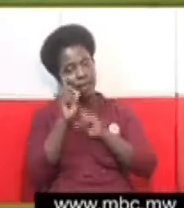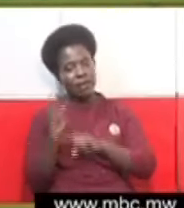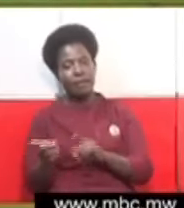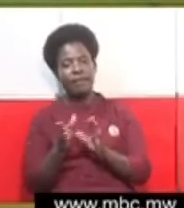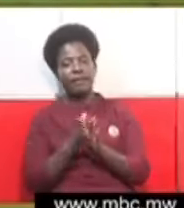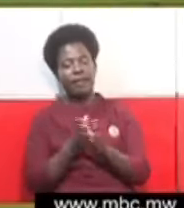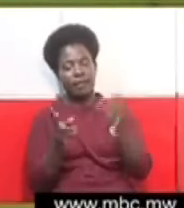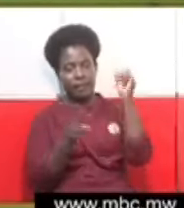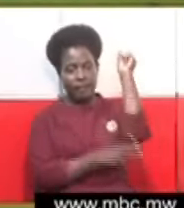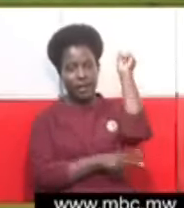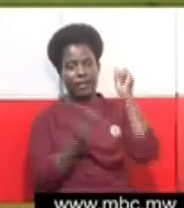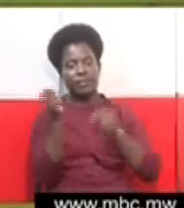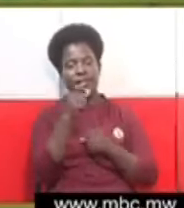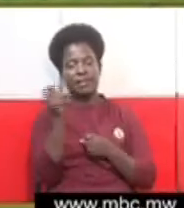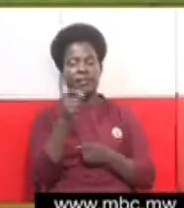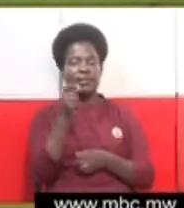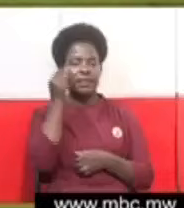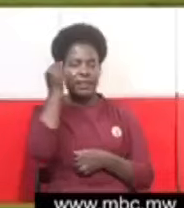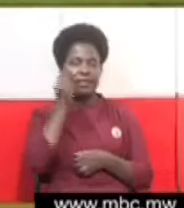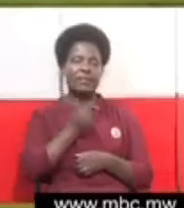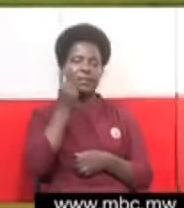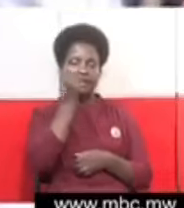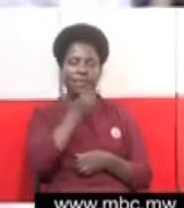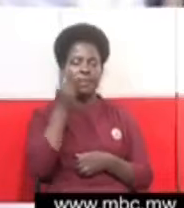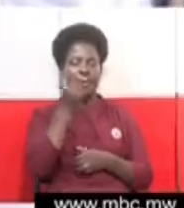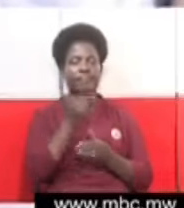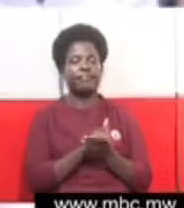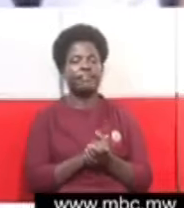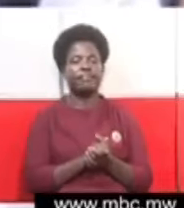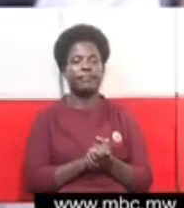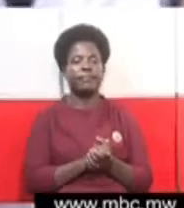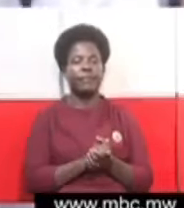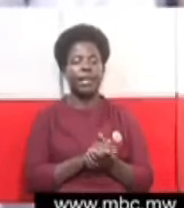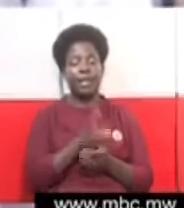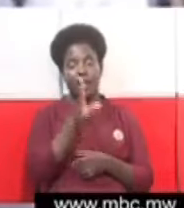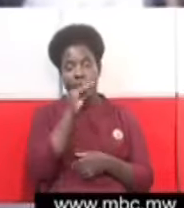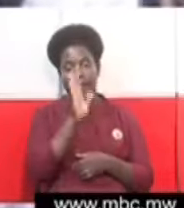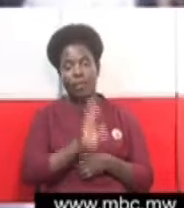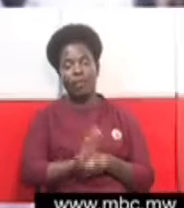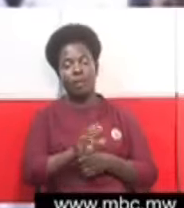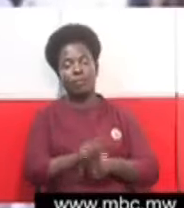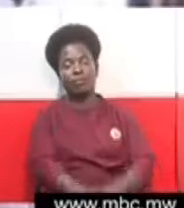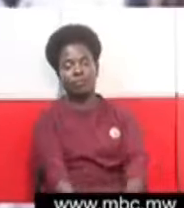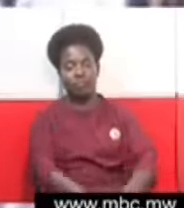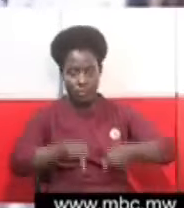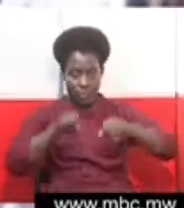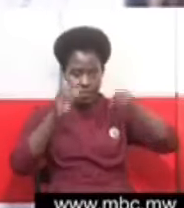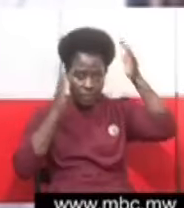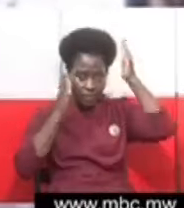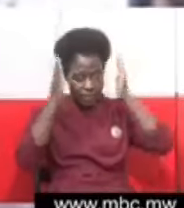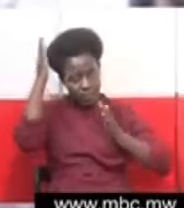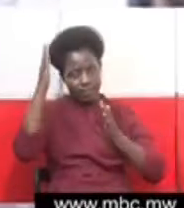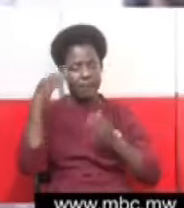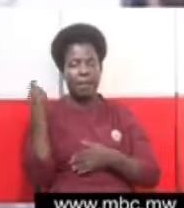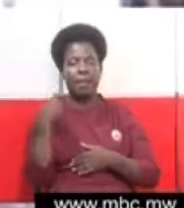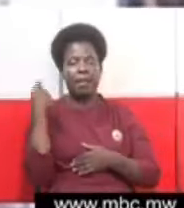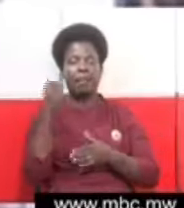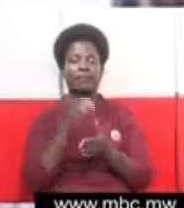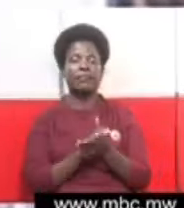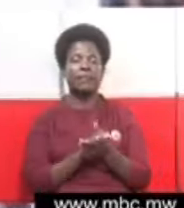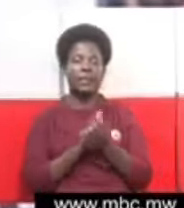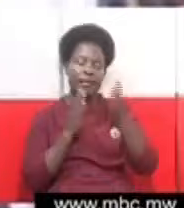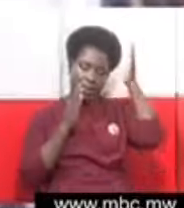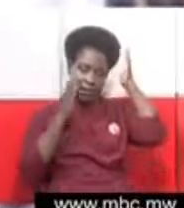kwa mtsogoleri wa dziko lino malemu Dr. Saulos Kirima. Mau ake mkulu wa Episcopal Conference of Malawi yemwenso ndi Archbishop